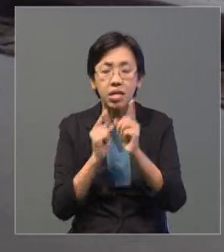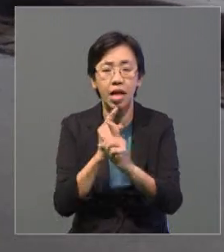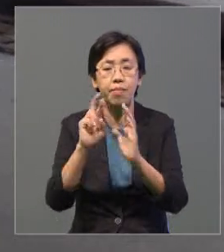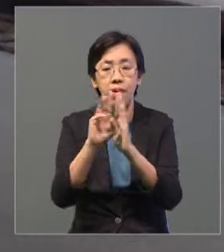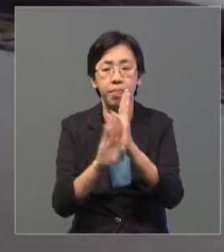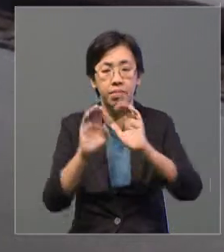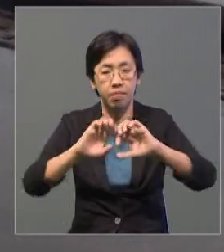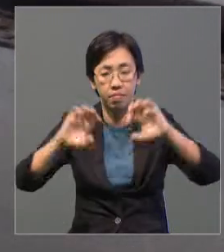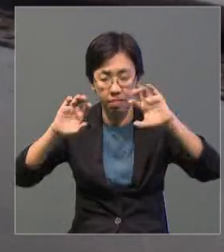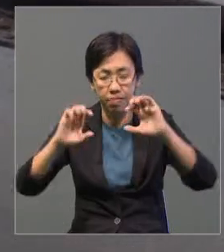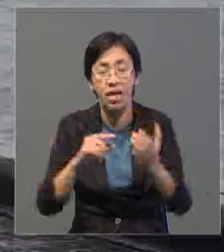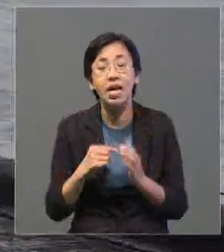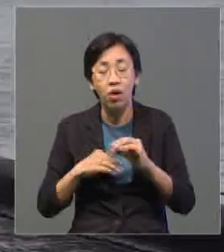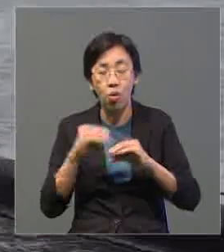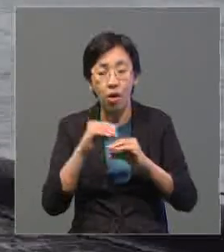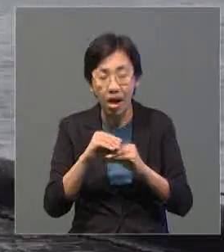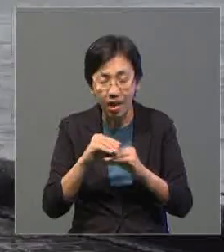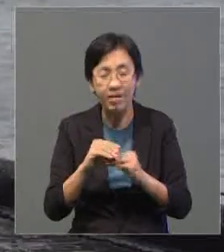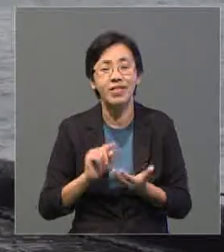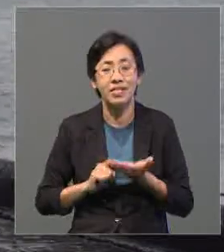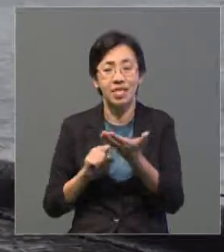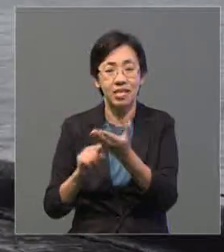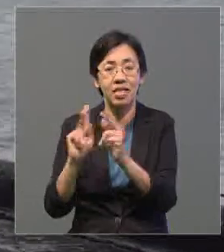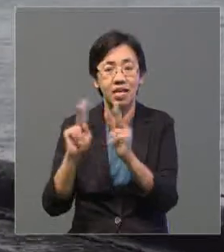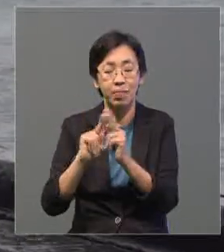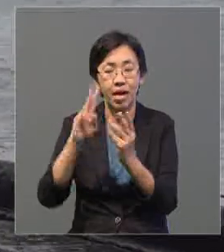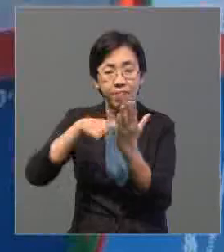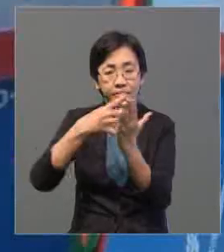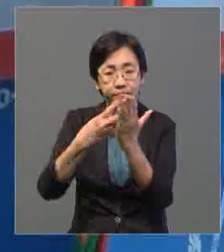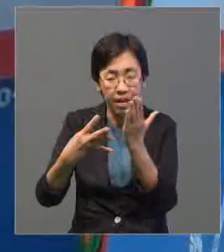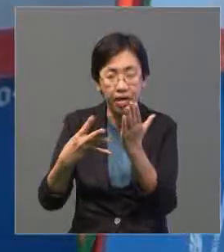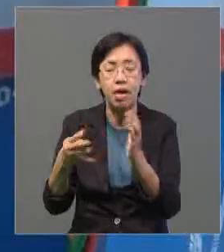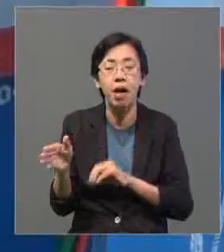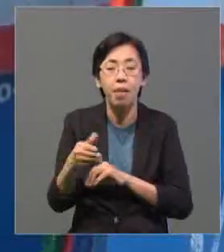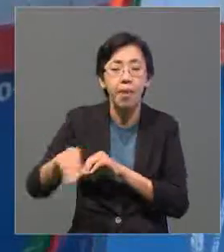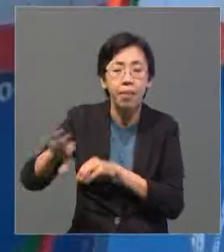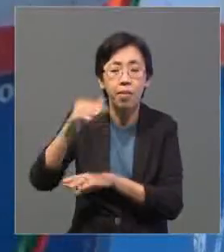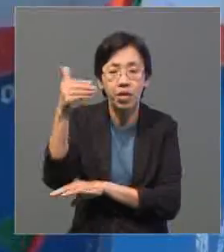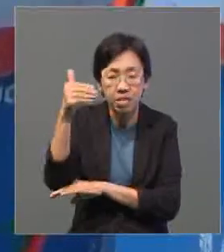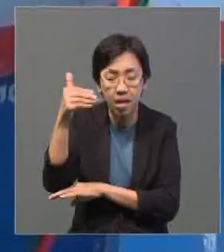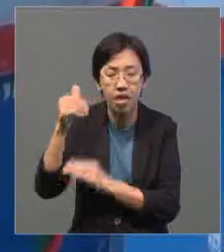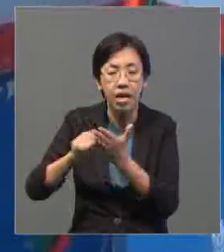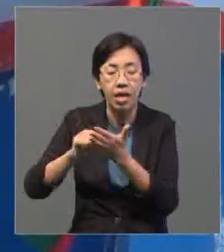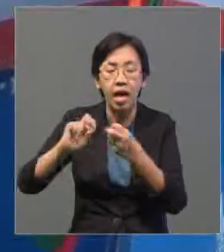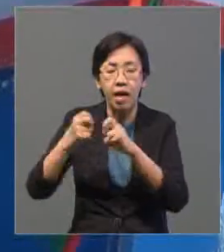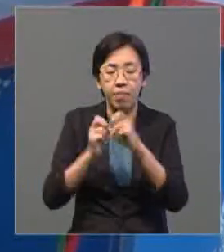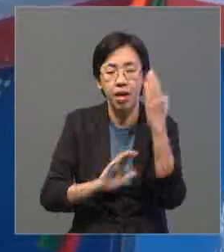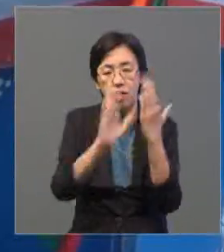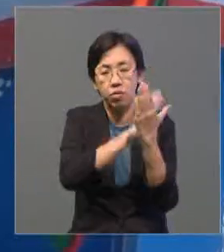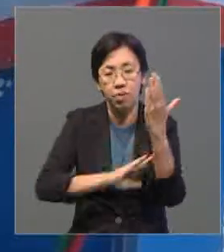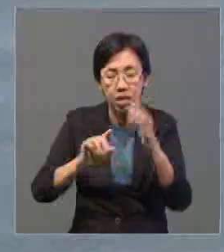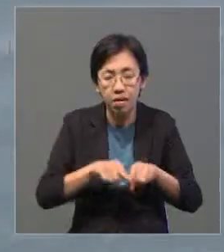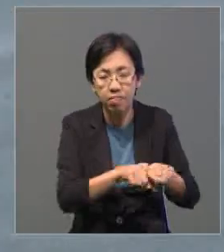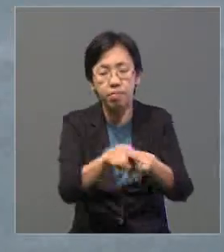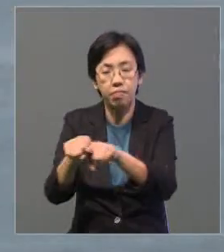ระเบียบราชการโดยต้องเสนอโครงการผ่านคณะกรรมการนโยบายประมงแห่งชาติเพื่อให้การแก้ไขปัญหาประมงของทั้งประเทศมี